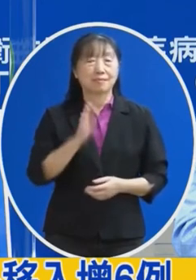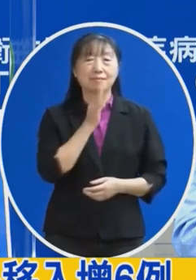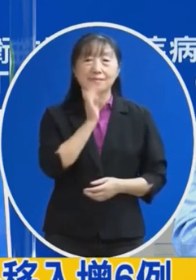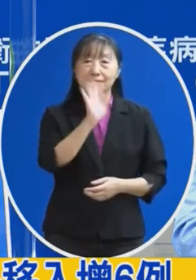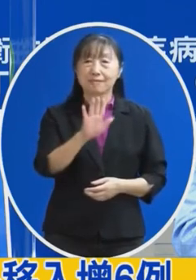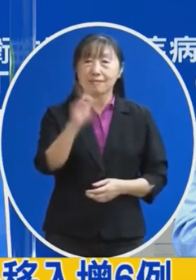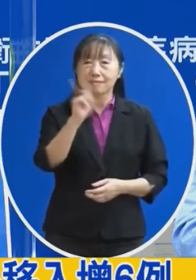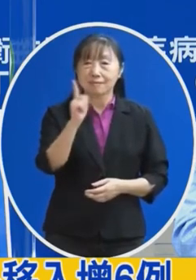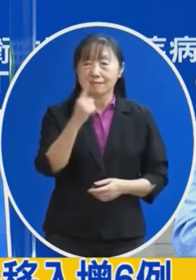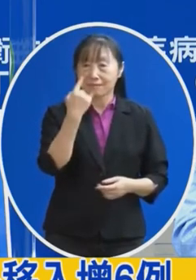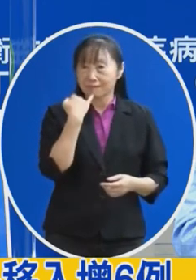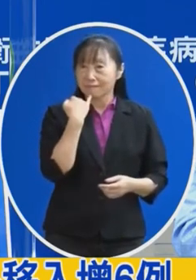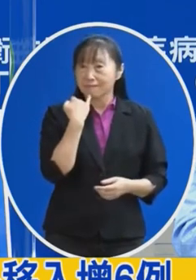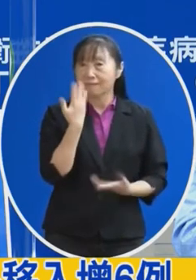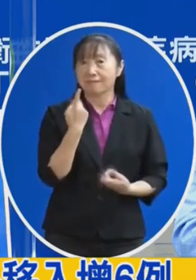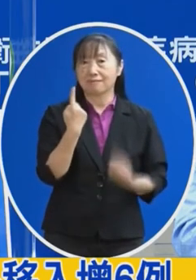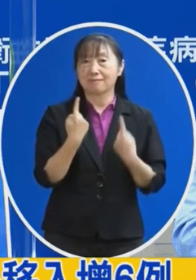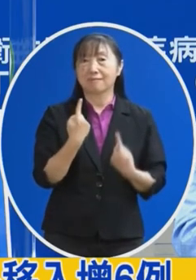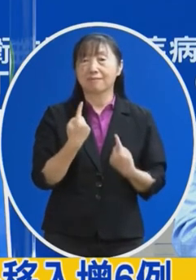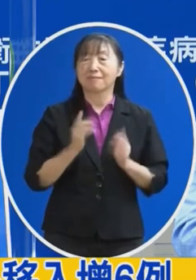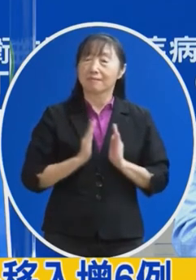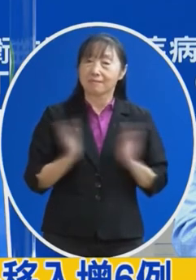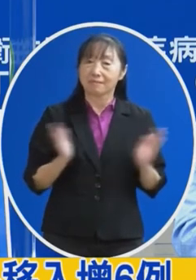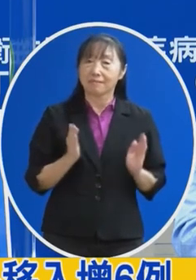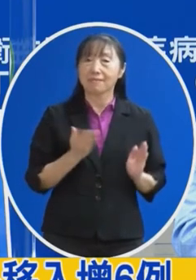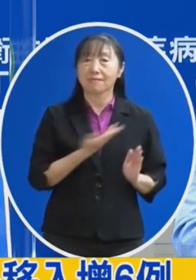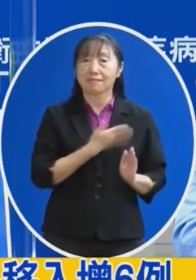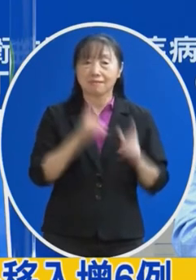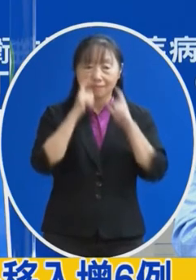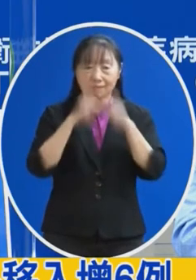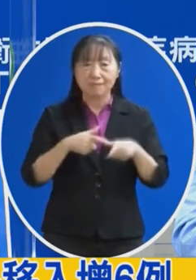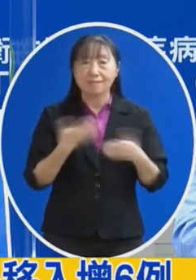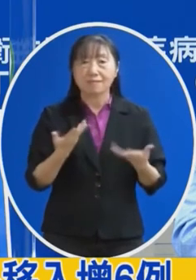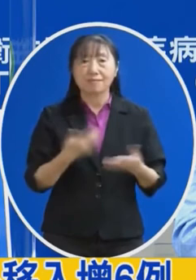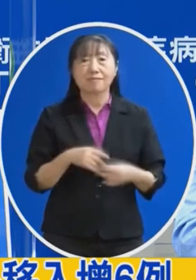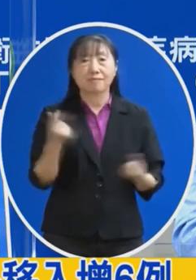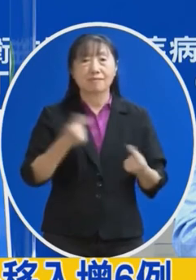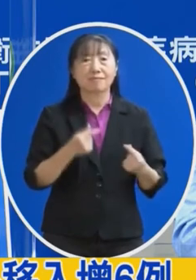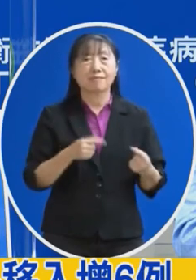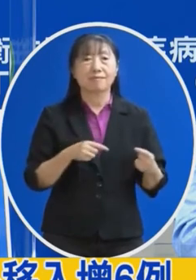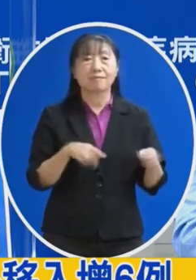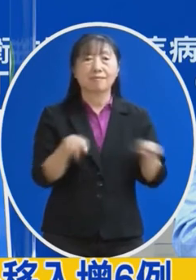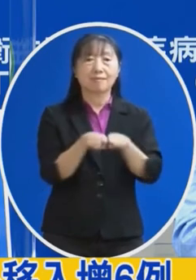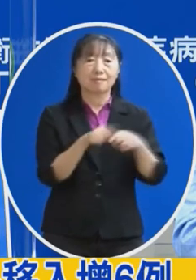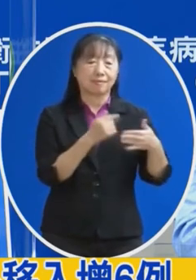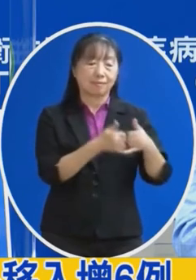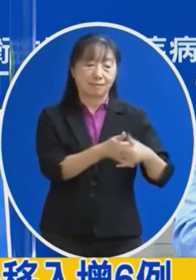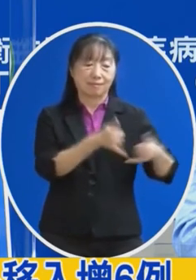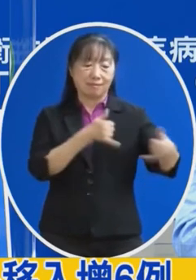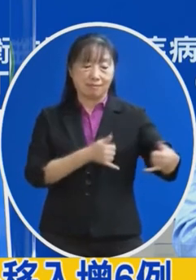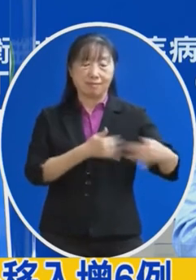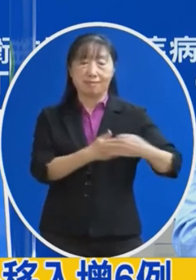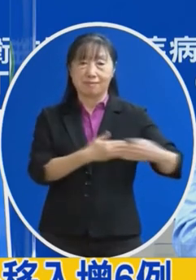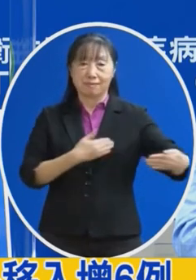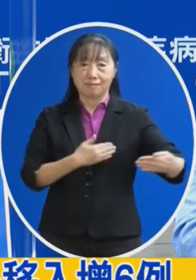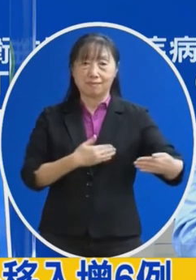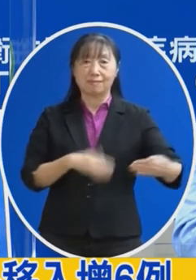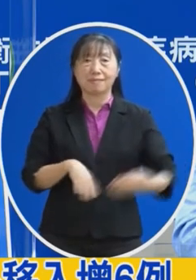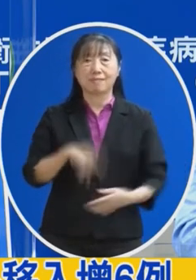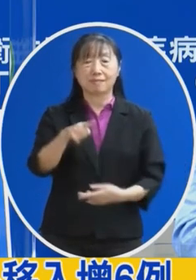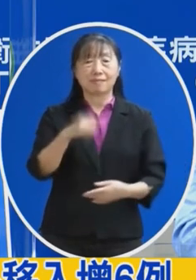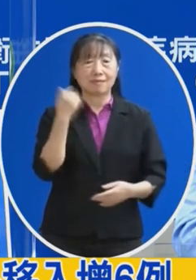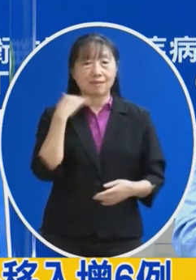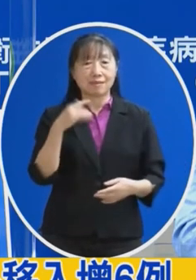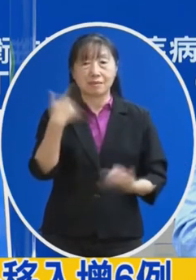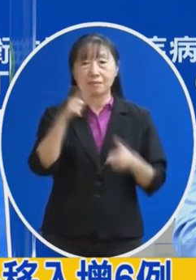例外的情形可以免于戴口罩，但是还是要有社交距离，不是说在这些区域里面就可以群